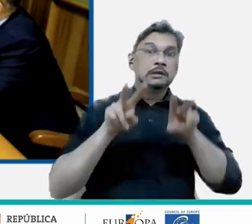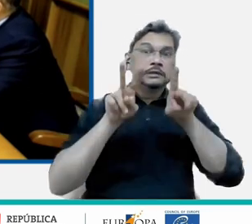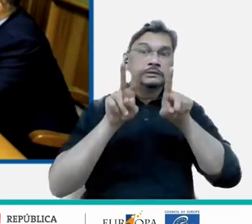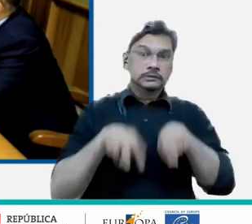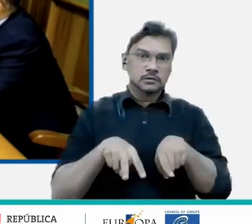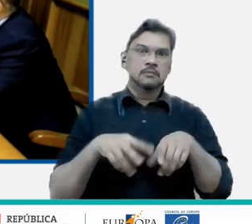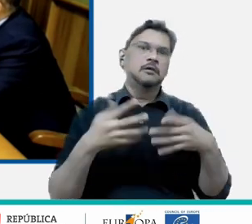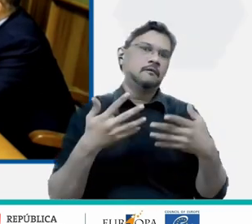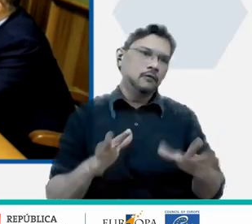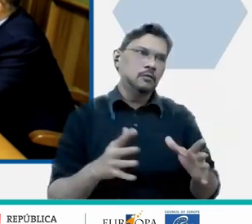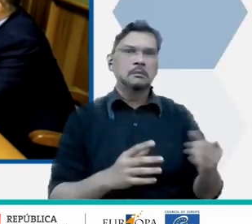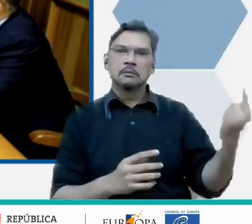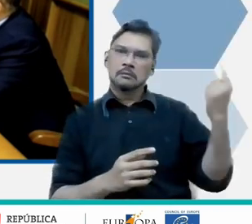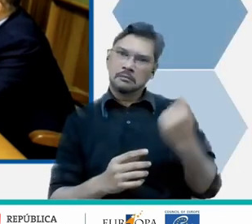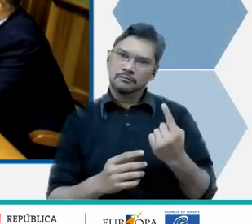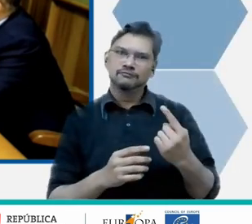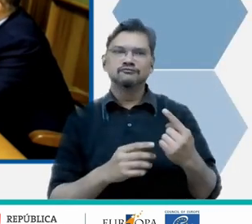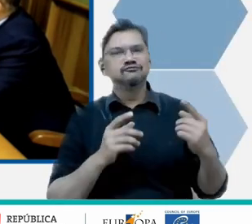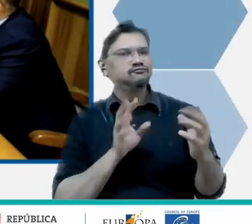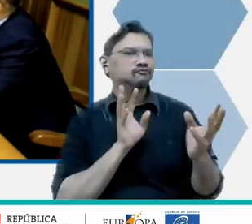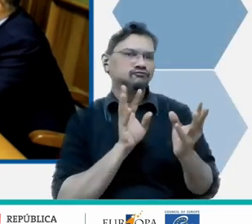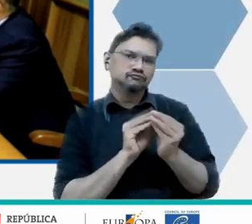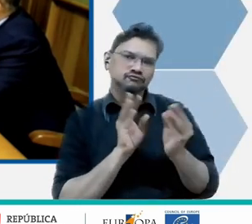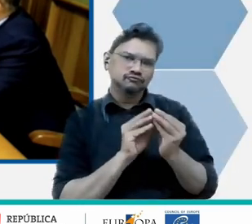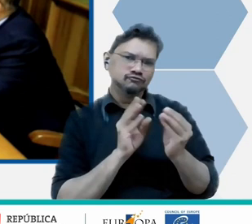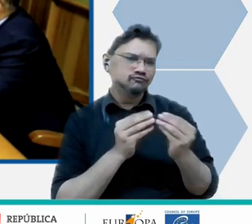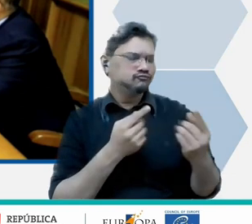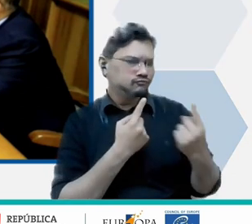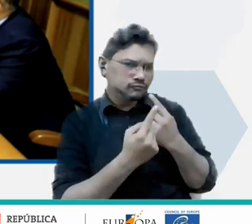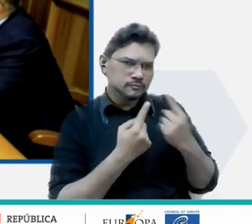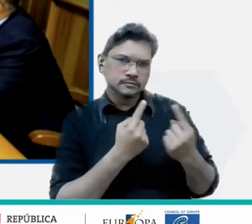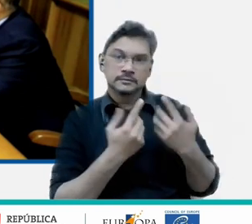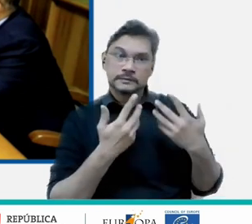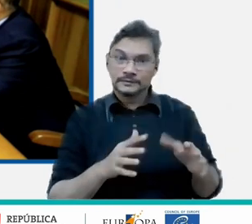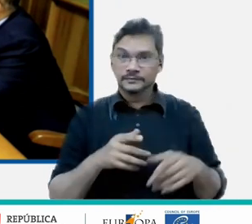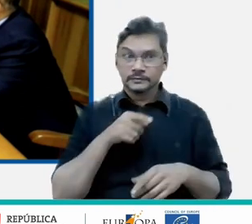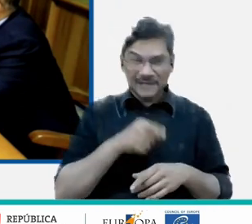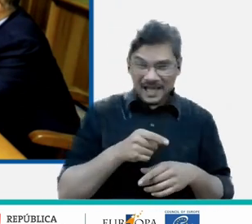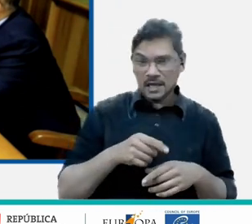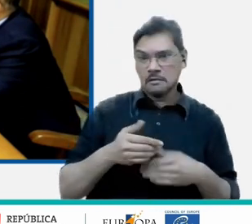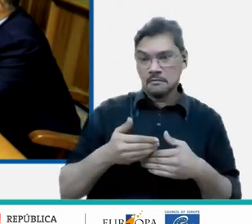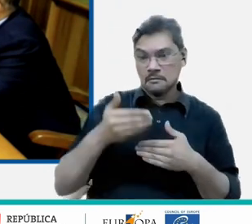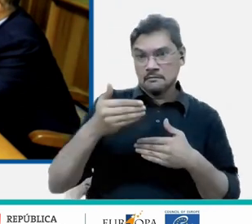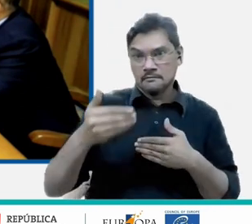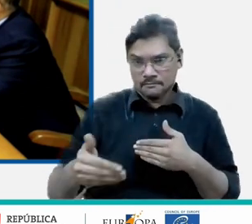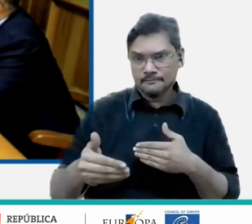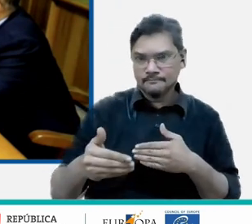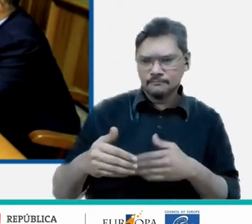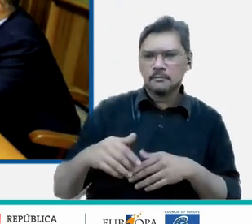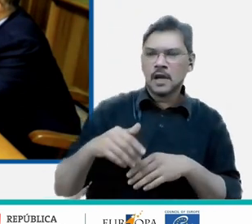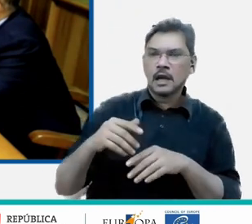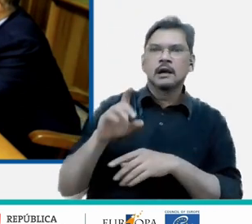процессу детальной оценки. Уважаемые участники форума, местные органы власти,